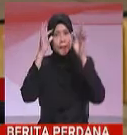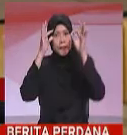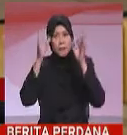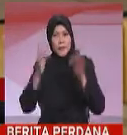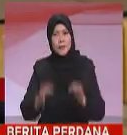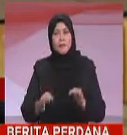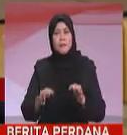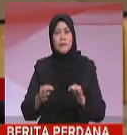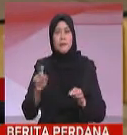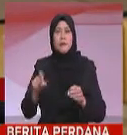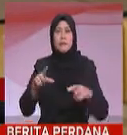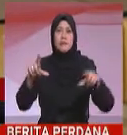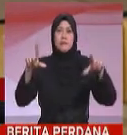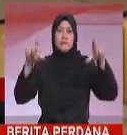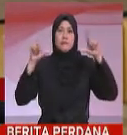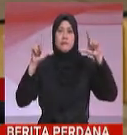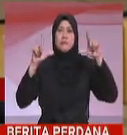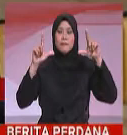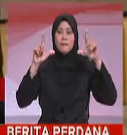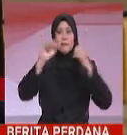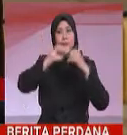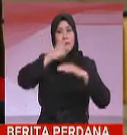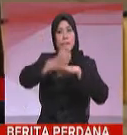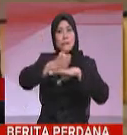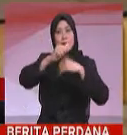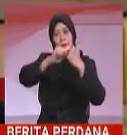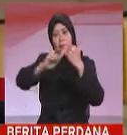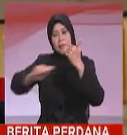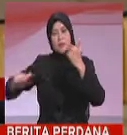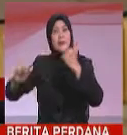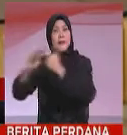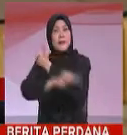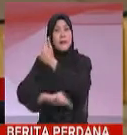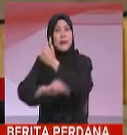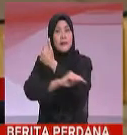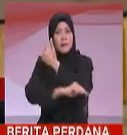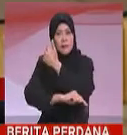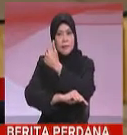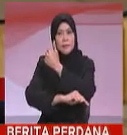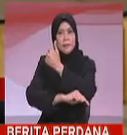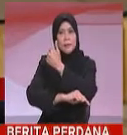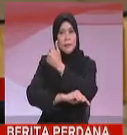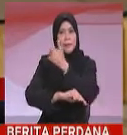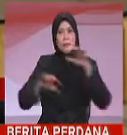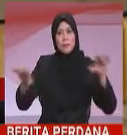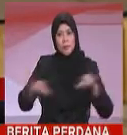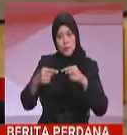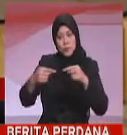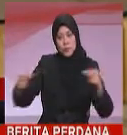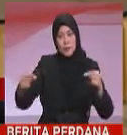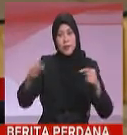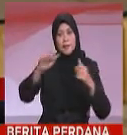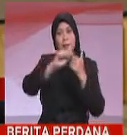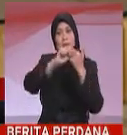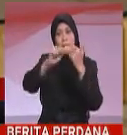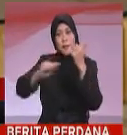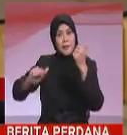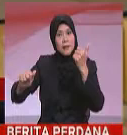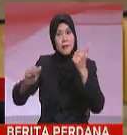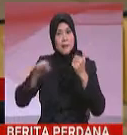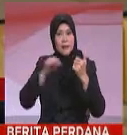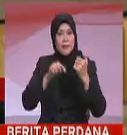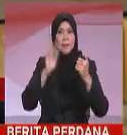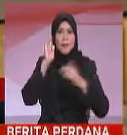untuk mempertabatkan jawatankuasa pengadil negeri. Di mana kita telah membuat keputusan tadi, jawatankuasa pengadil negeri